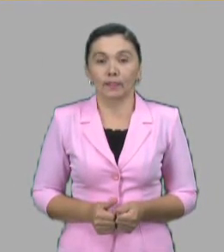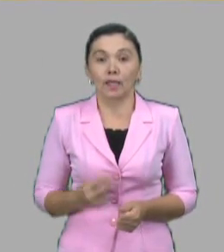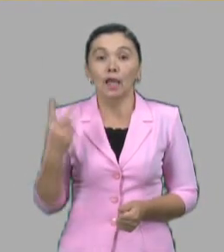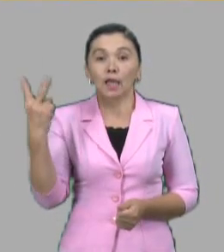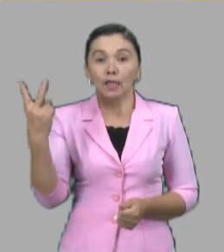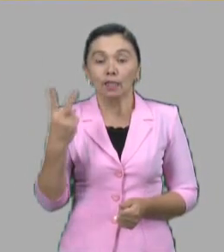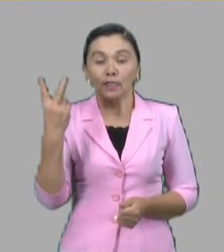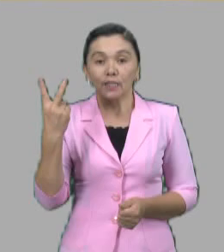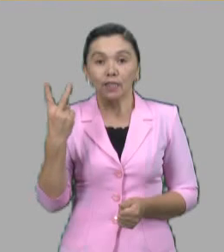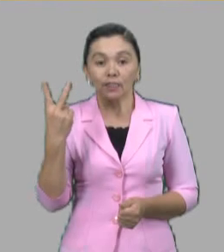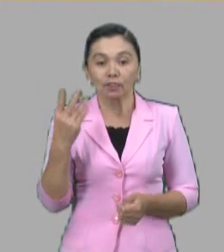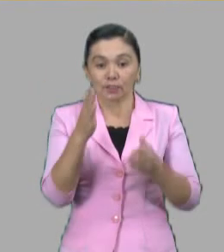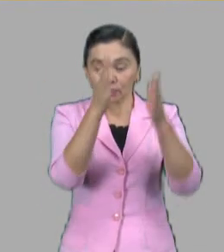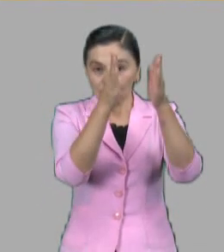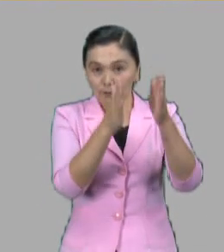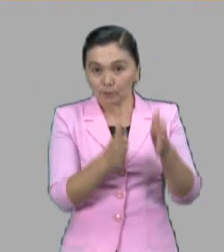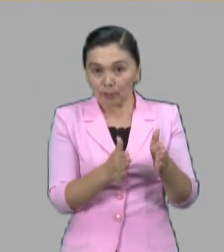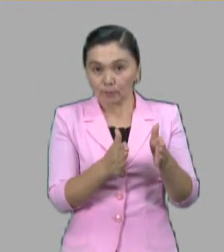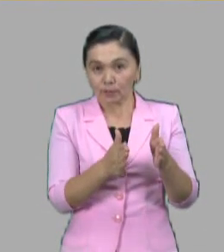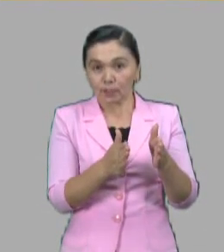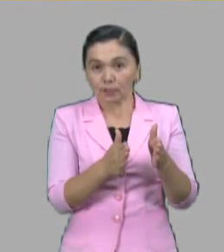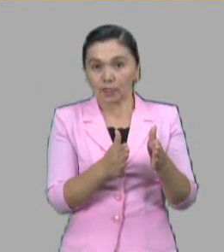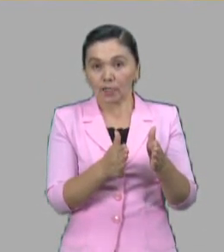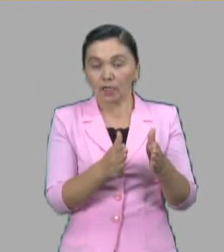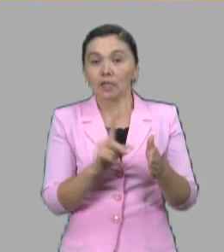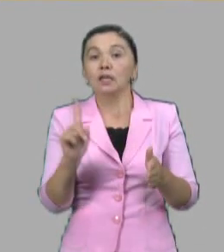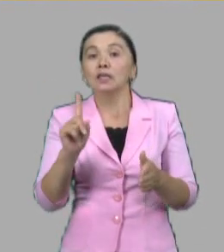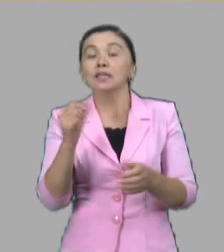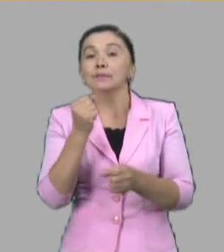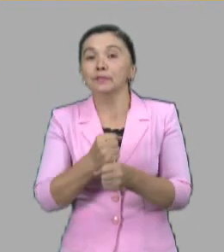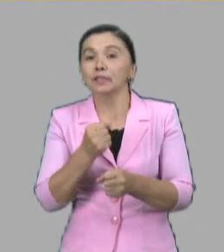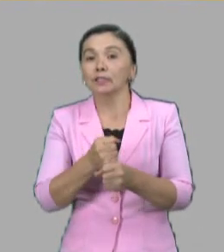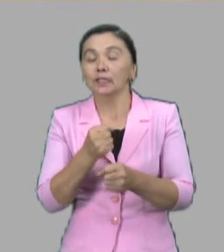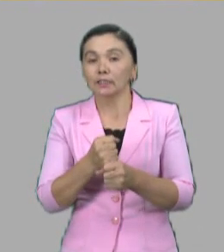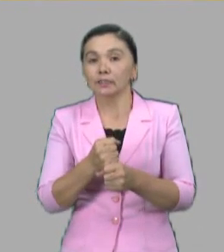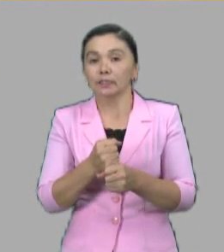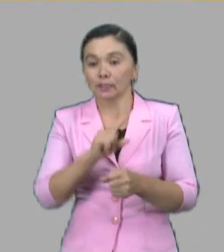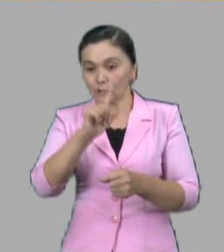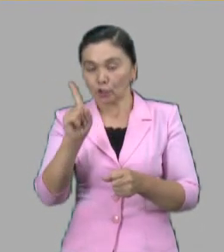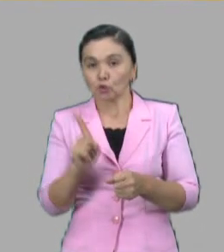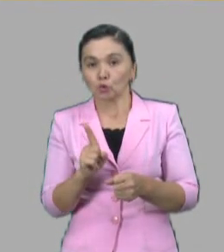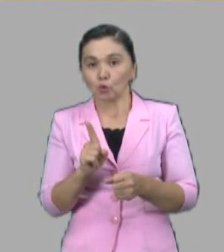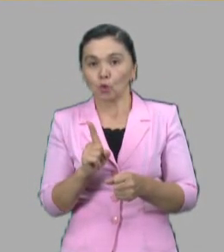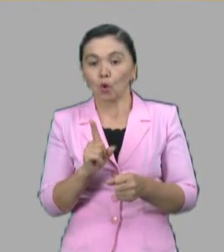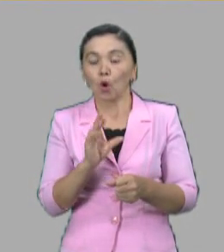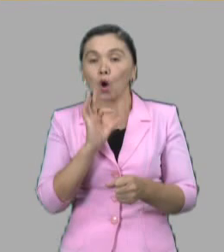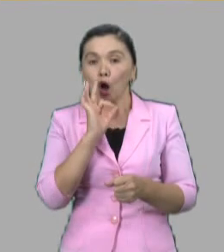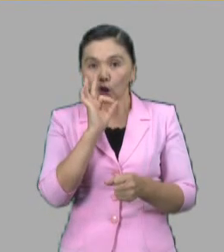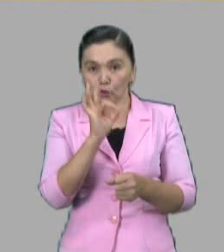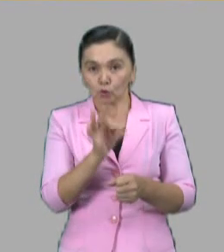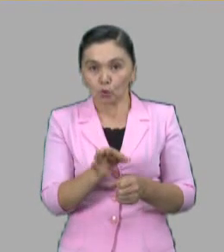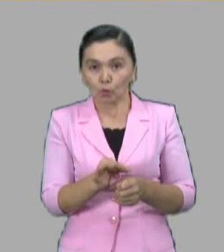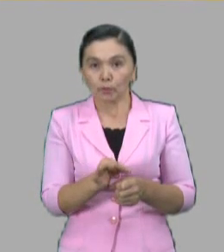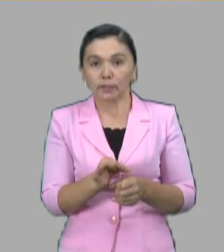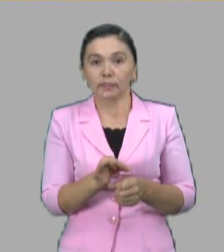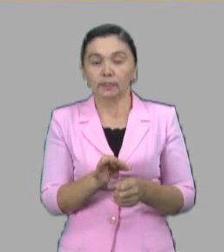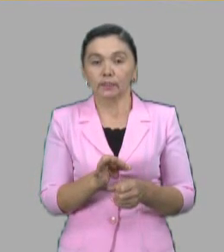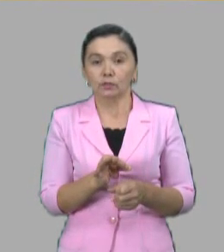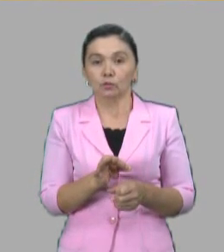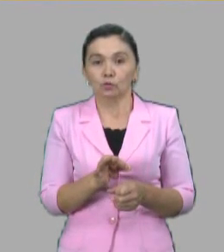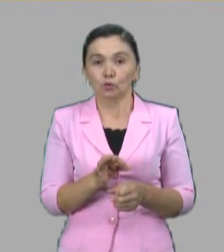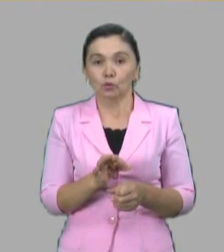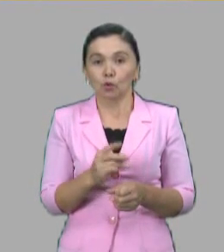Экинчи мамычада эмне кылат деген суроого жооп берген сөздөр